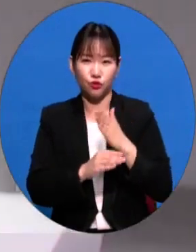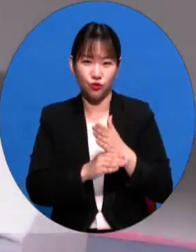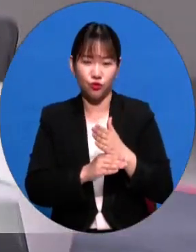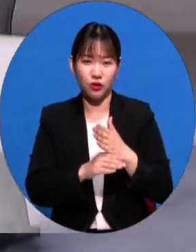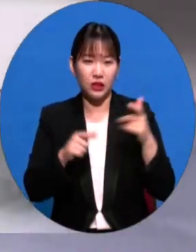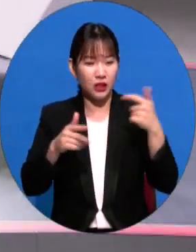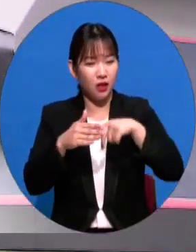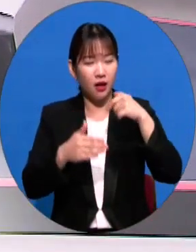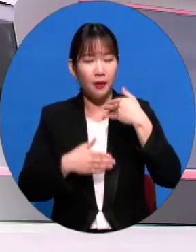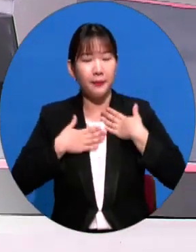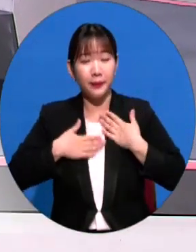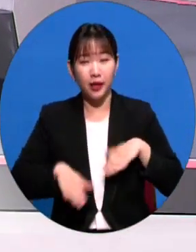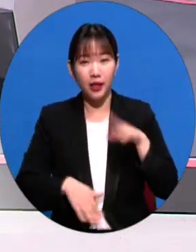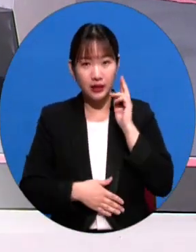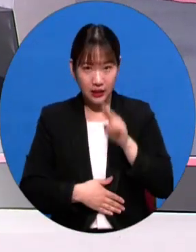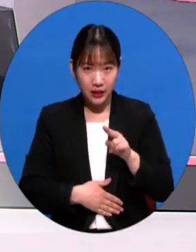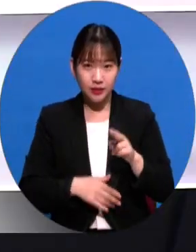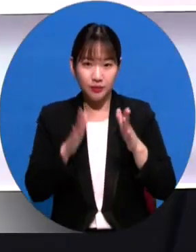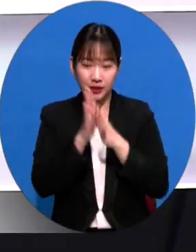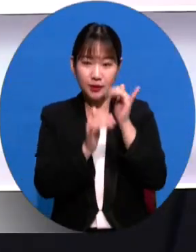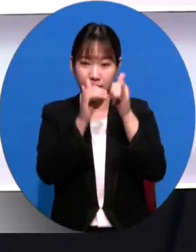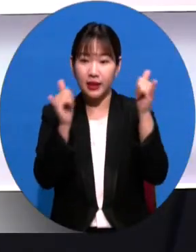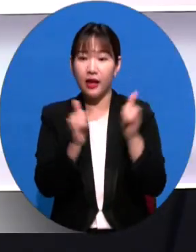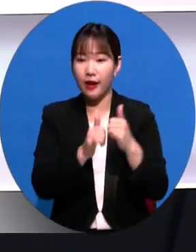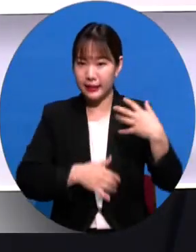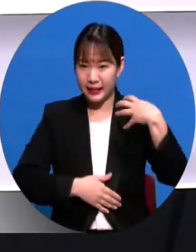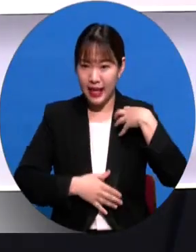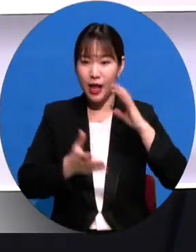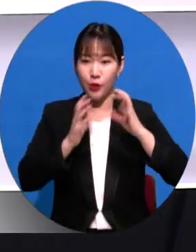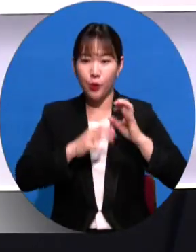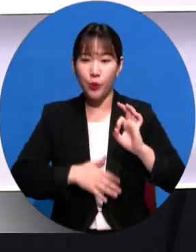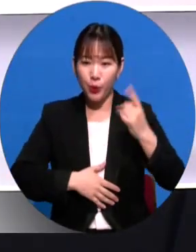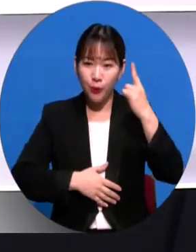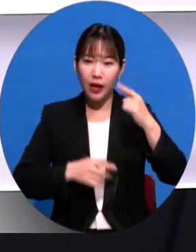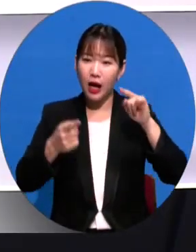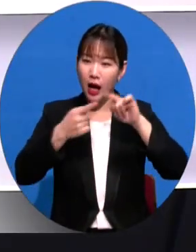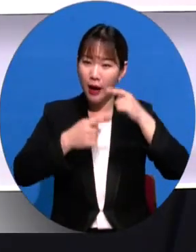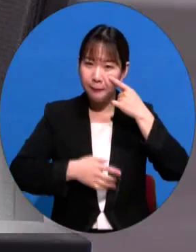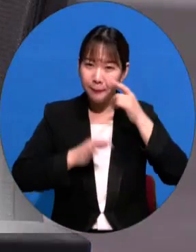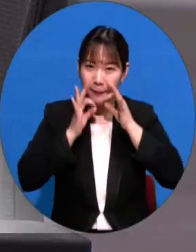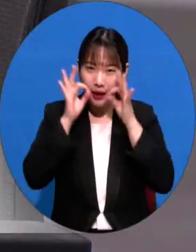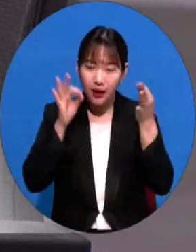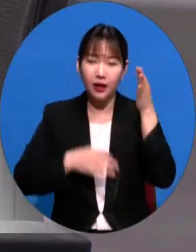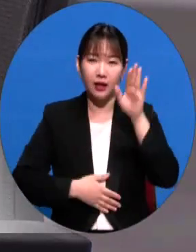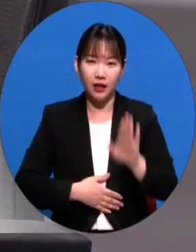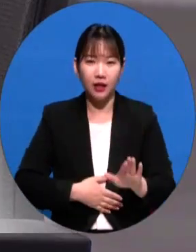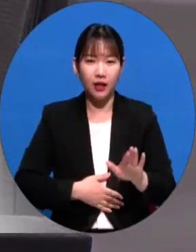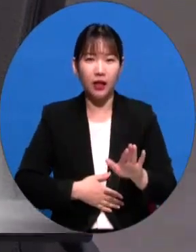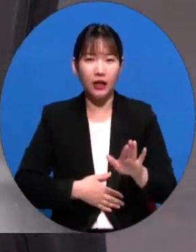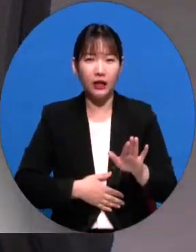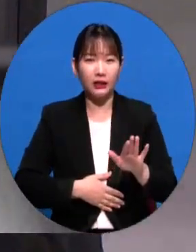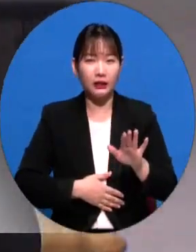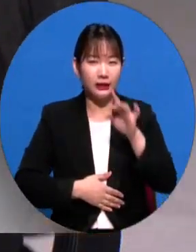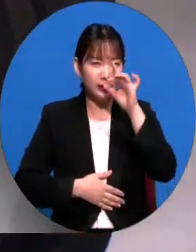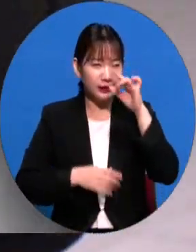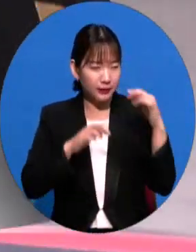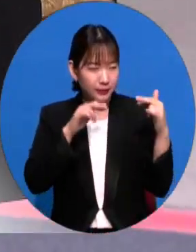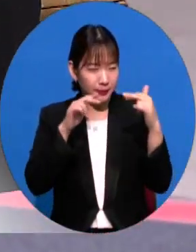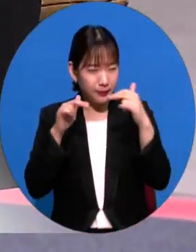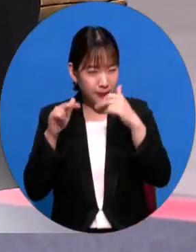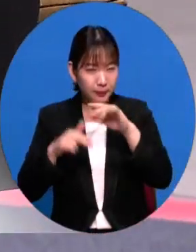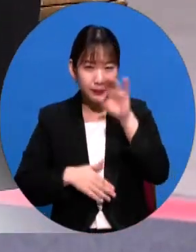지역 내피로감이 커지면서 시민사회가 나서 토론을 통한 교차점을 찾아보려고도 했지만 첨예한 신경전만